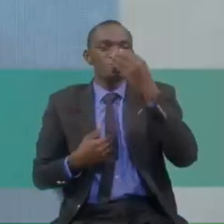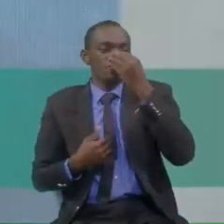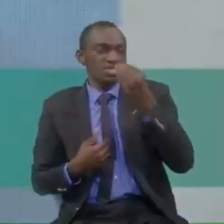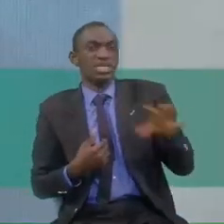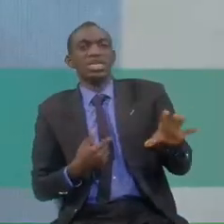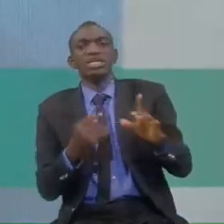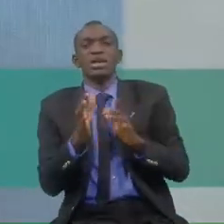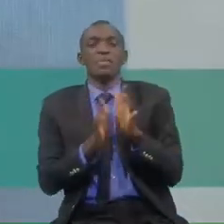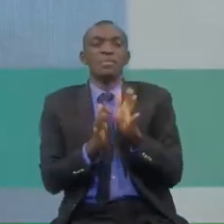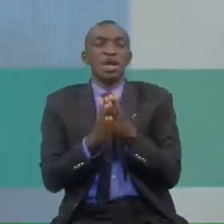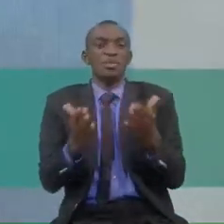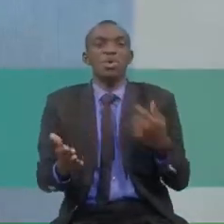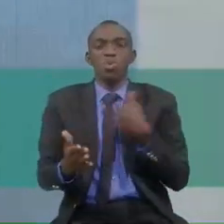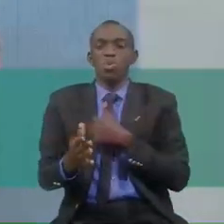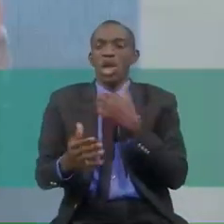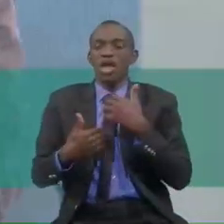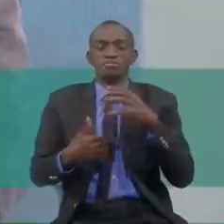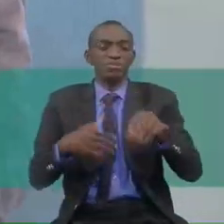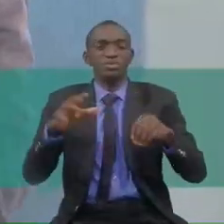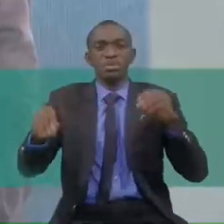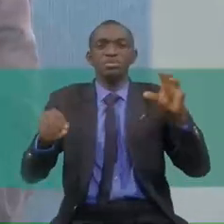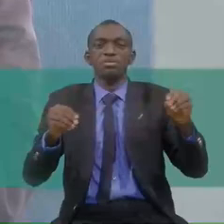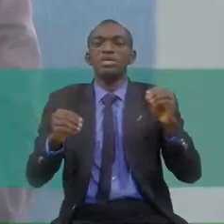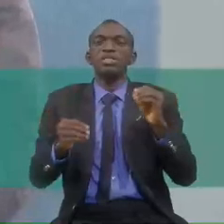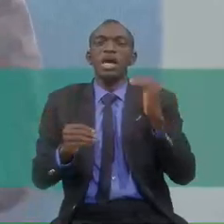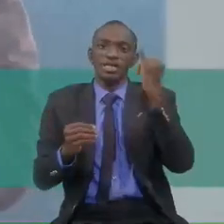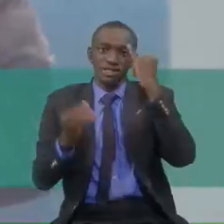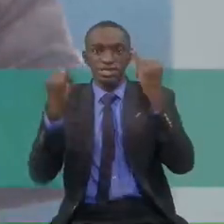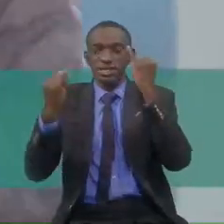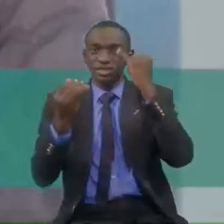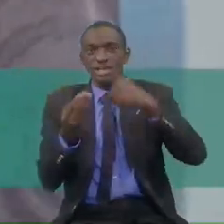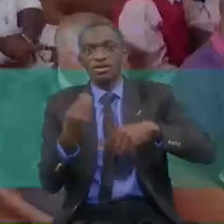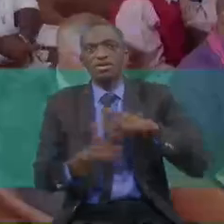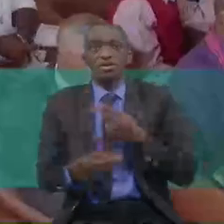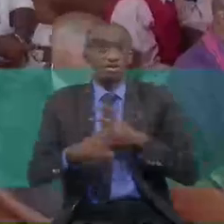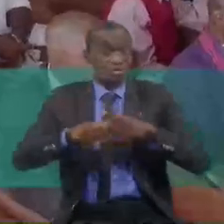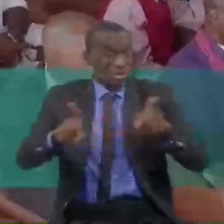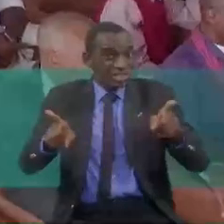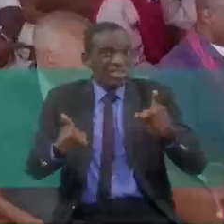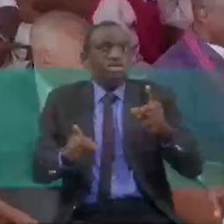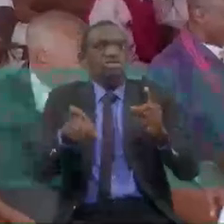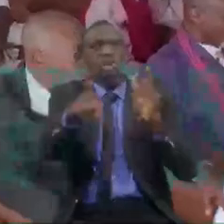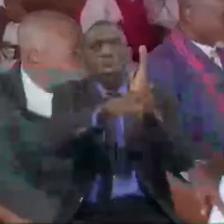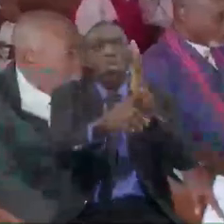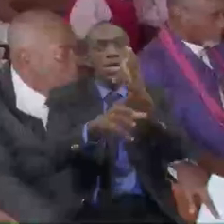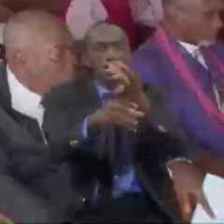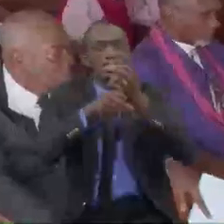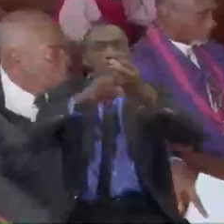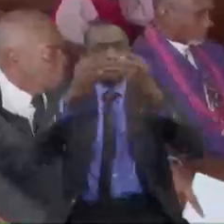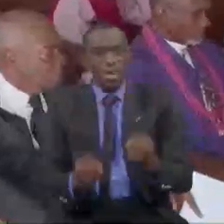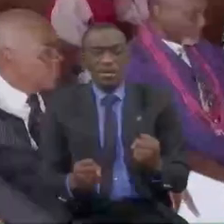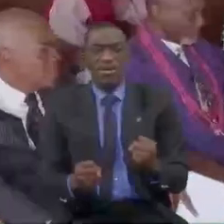trions des idées, nous prenons des idées autour de nous. Mais vous recevrez une puissance, vous allez recevoir